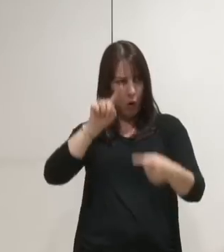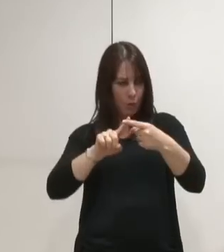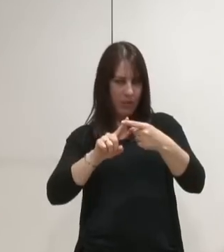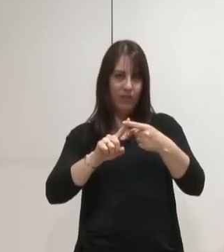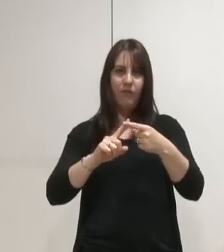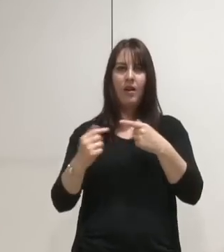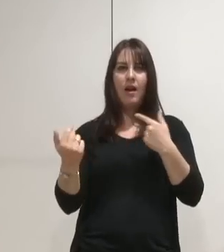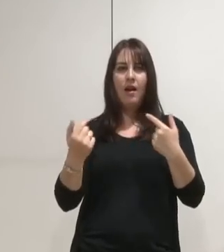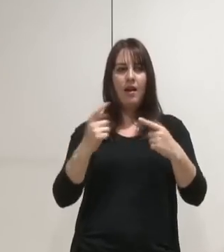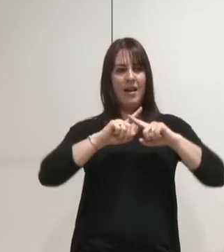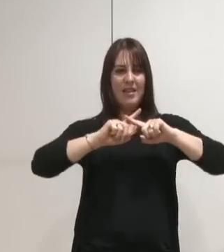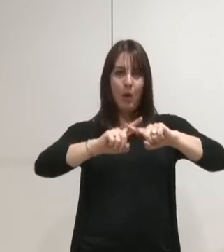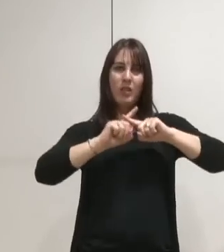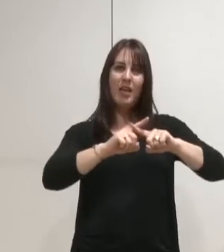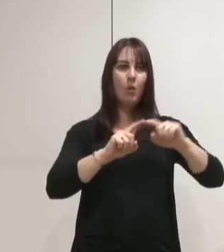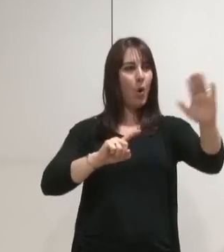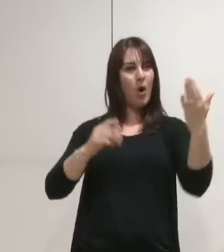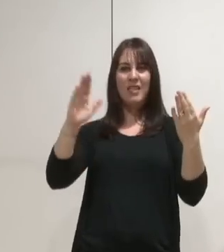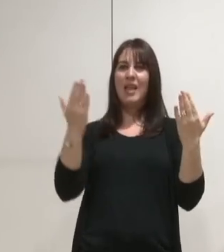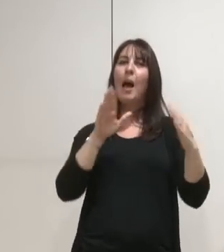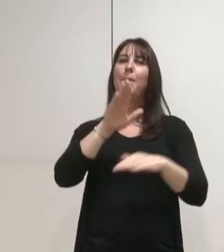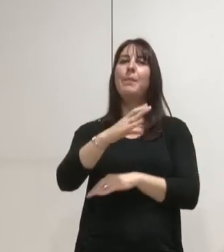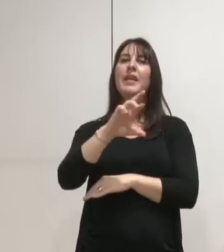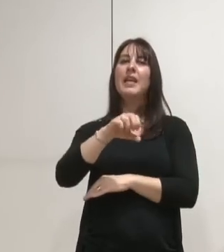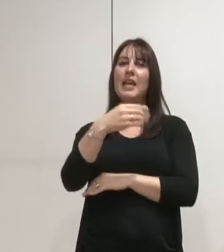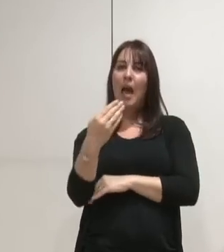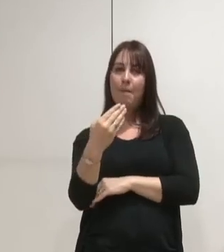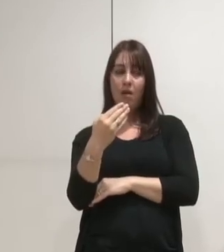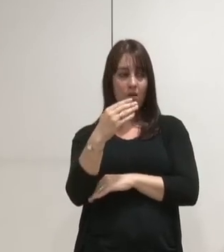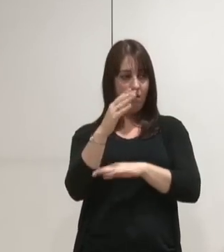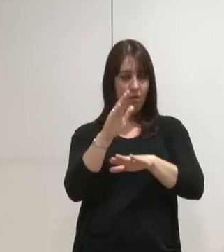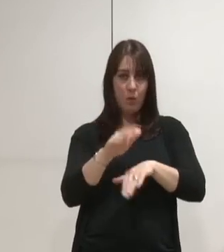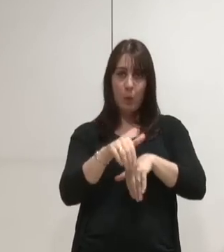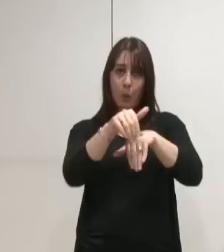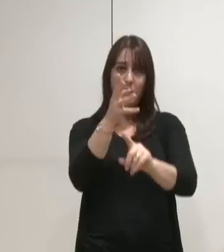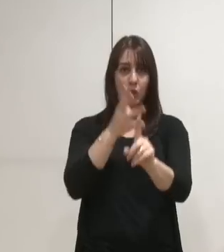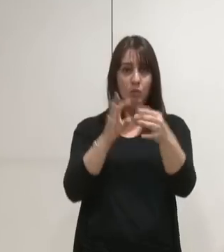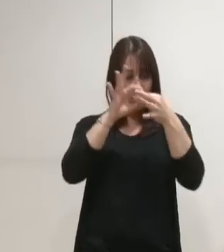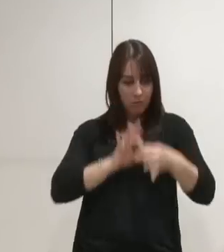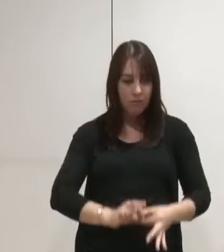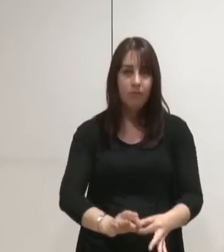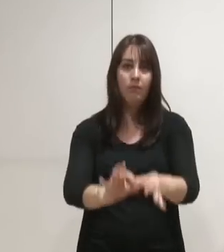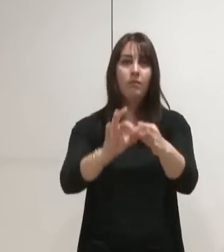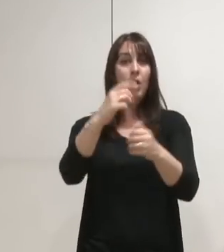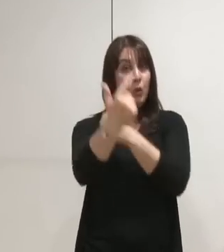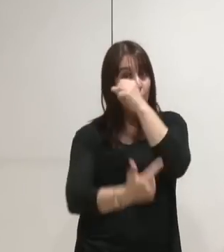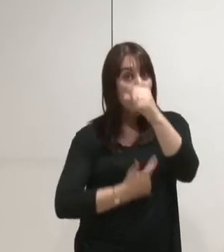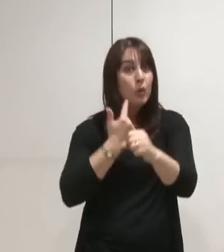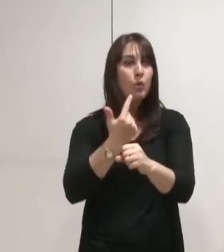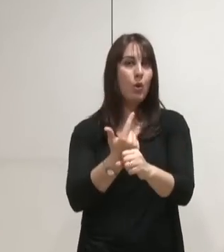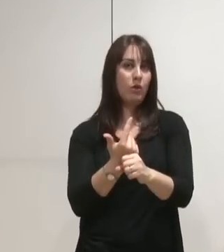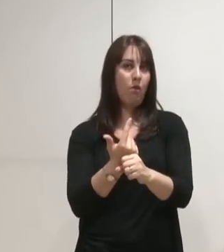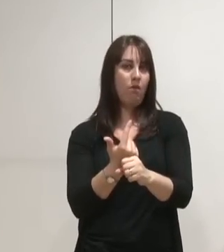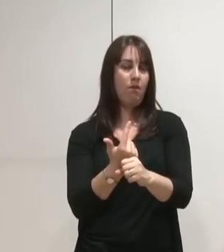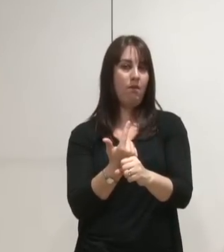négociation avec les candidats au crème vont poursuivre leur mission pendant 2 ans